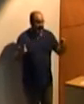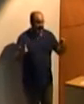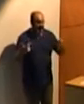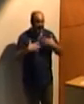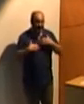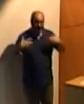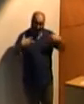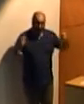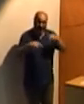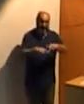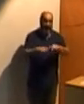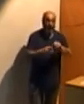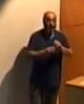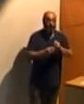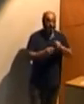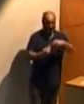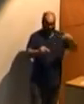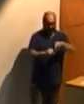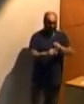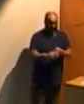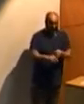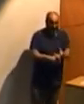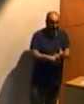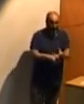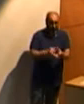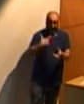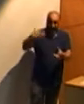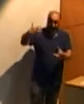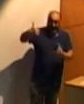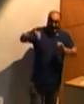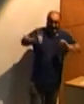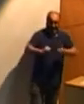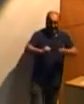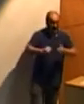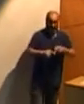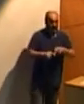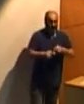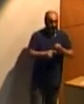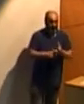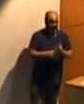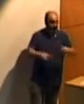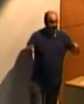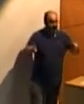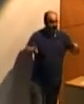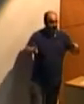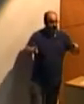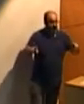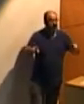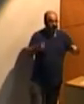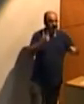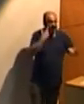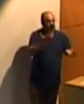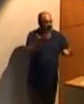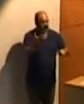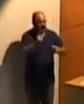bouger l'expression d'un gène c'est ainsi que des questions extrêmement intéressantes dont on entend beaucoup parler